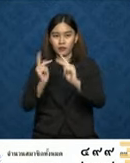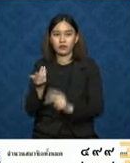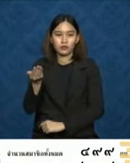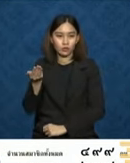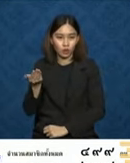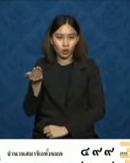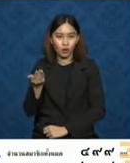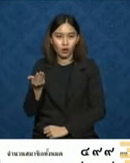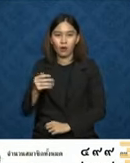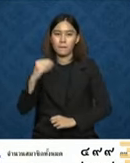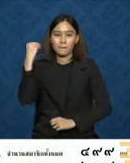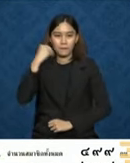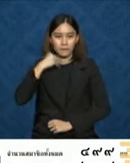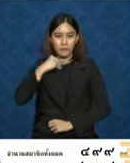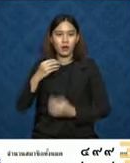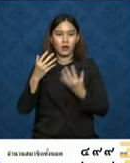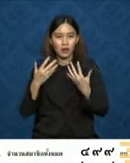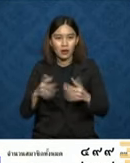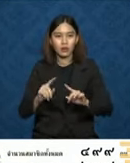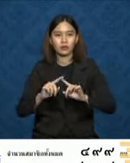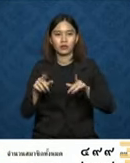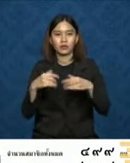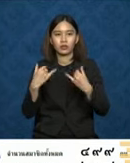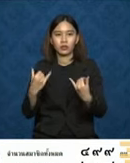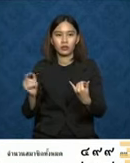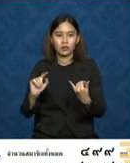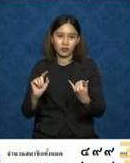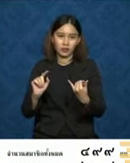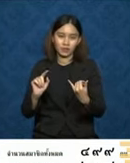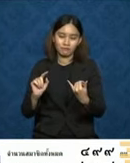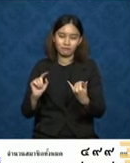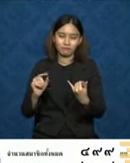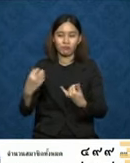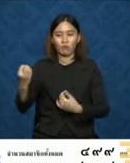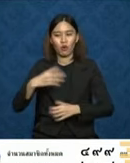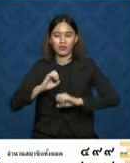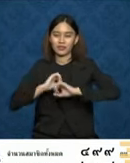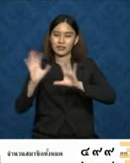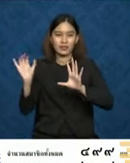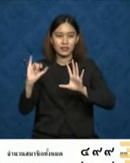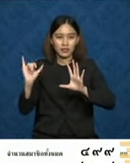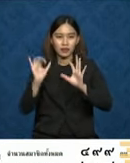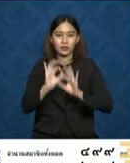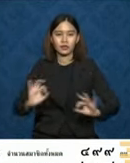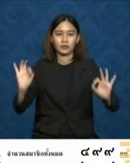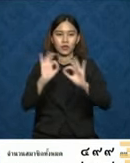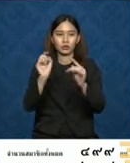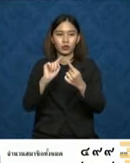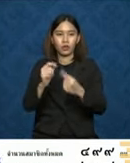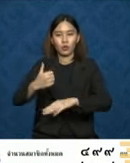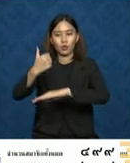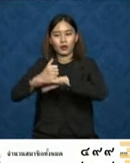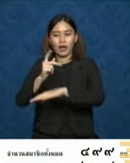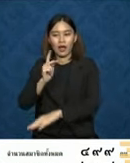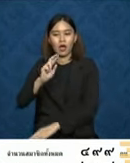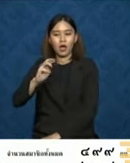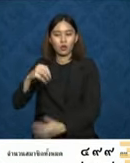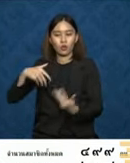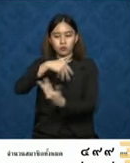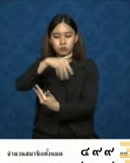อ่าหลายครั้งแล้วนะครับแต่ก็ยังไม่ได้รับในเรื่องเรื่องของการชัดเจนขึ้นมาโดยเฉพาะนะครับอธิบดีกรม